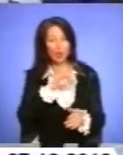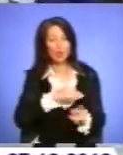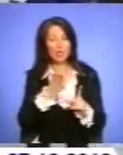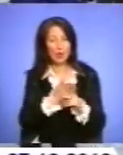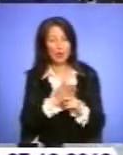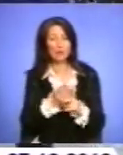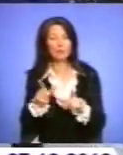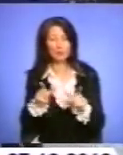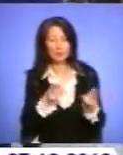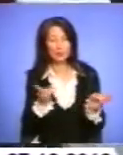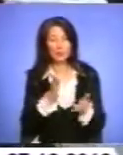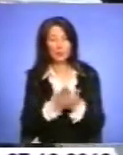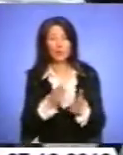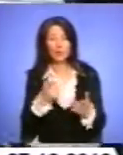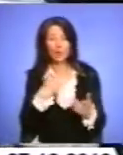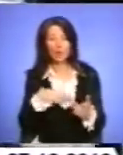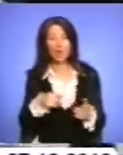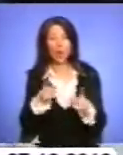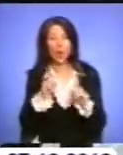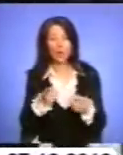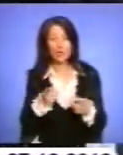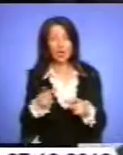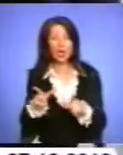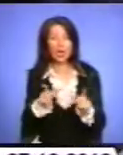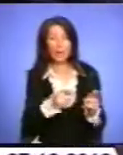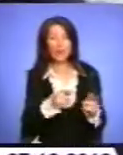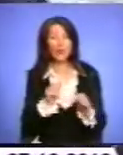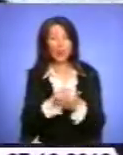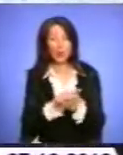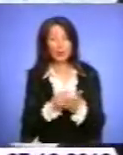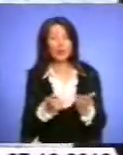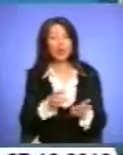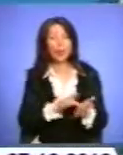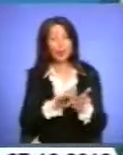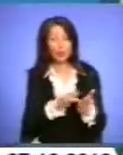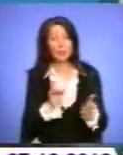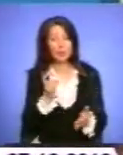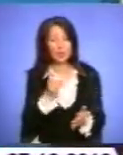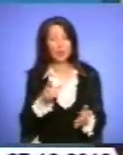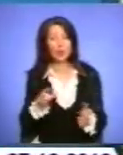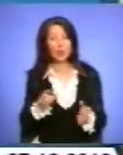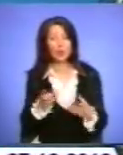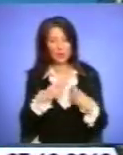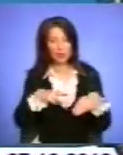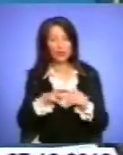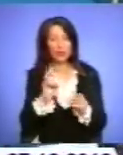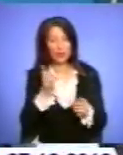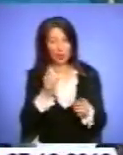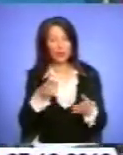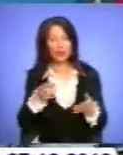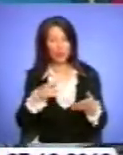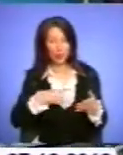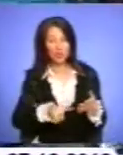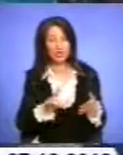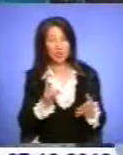пільговим проїздом, треба мати при собі оригінали проїзних документів. Якщо подорожуєте з дитиною – свідоцтво про народження. Правила проїзду для